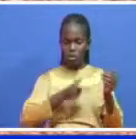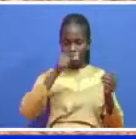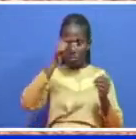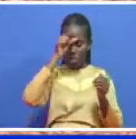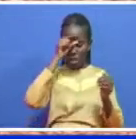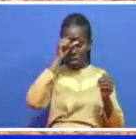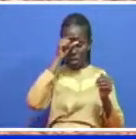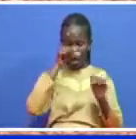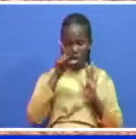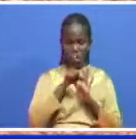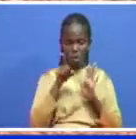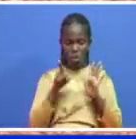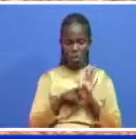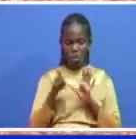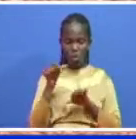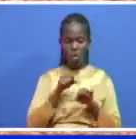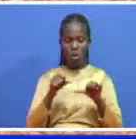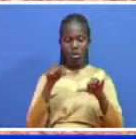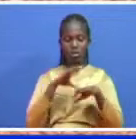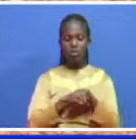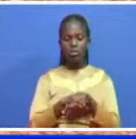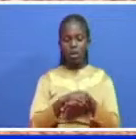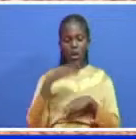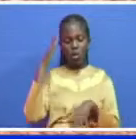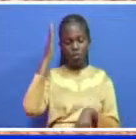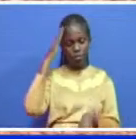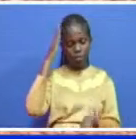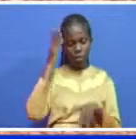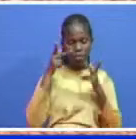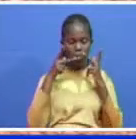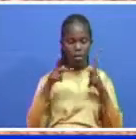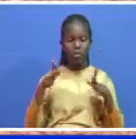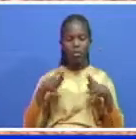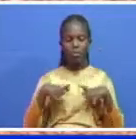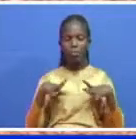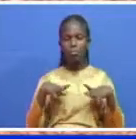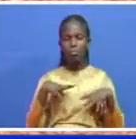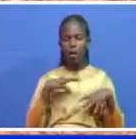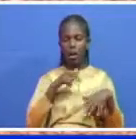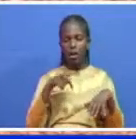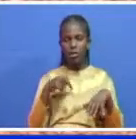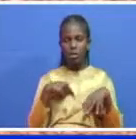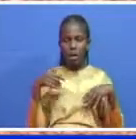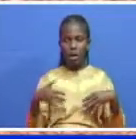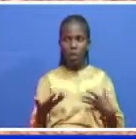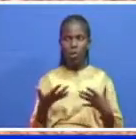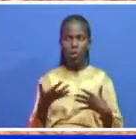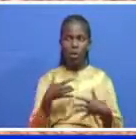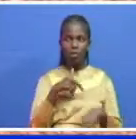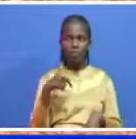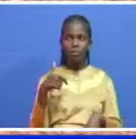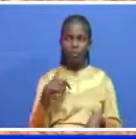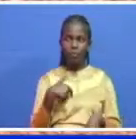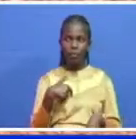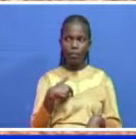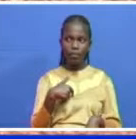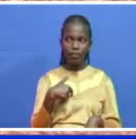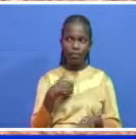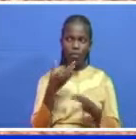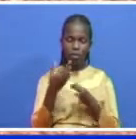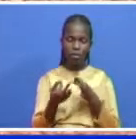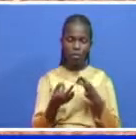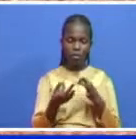wasi atua e manolondo Mauvoo wandu maitu makwe ukwikala na ithie etha Mauvoo etha atua ndi